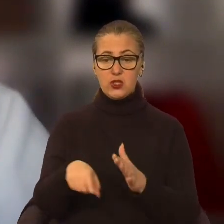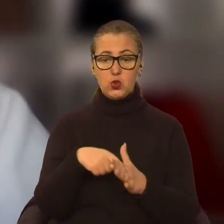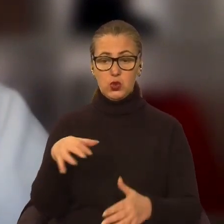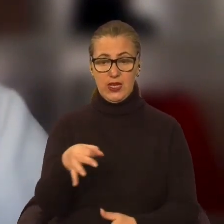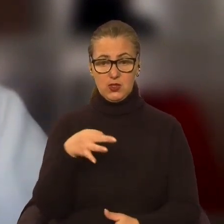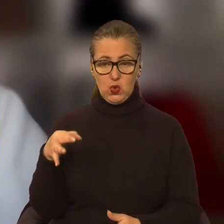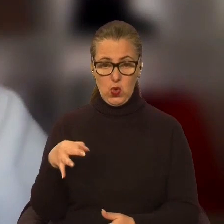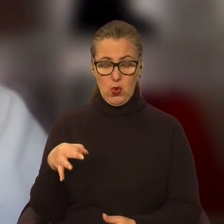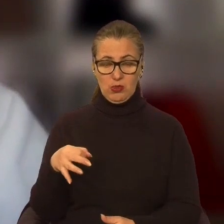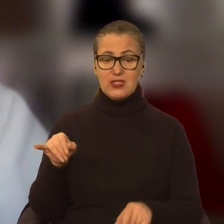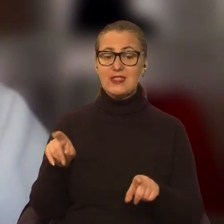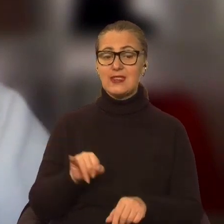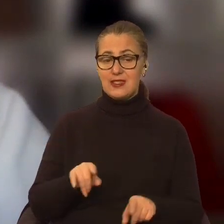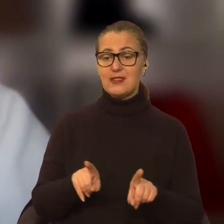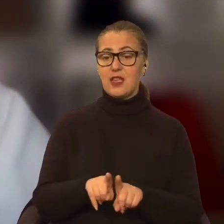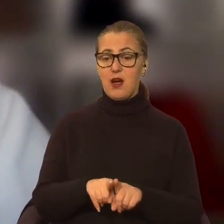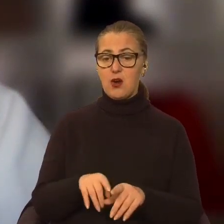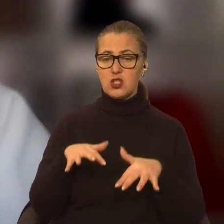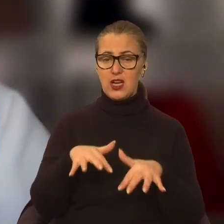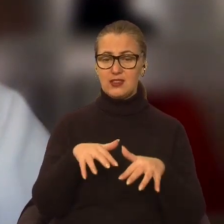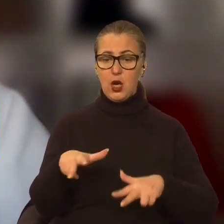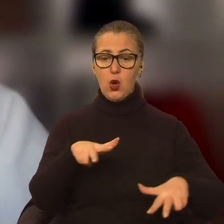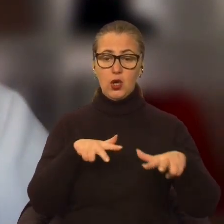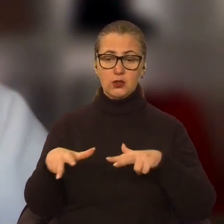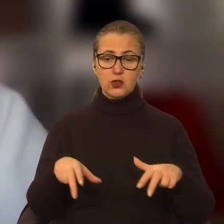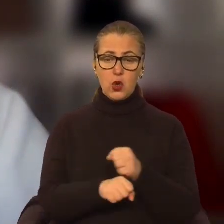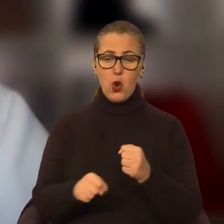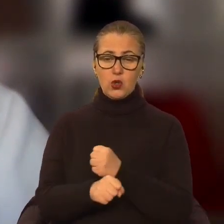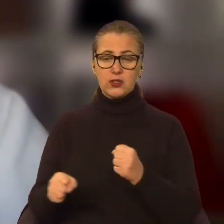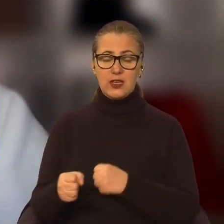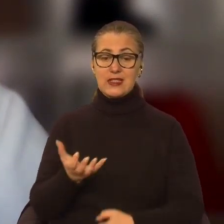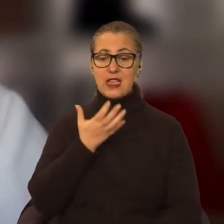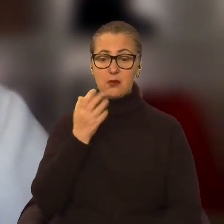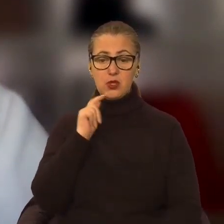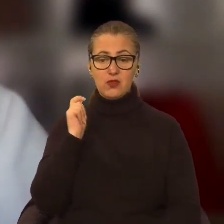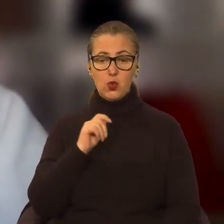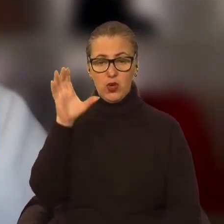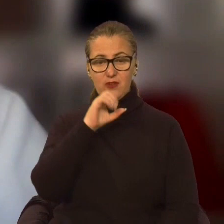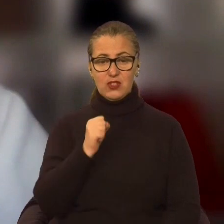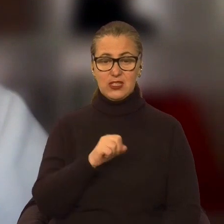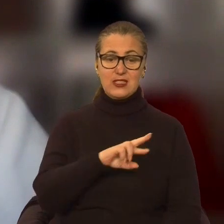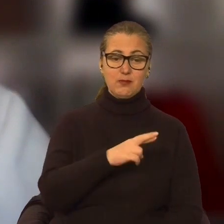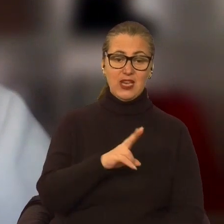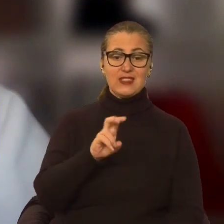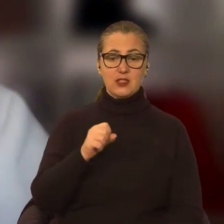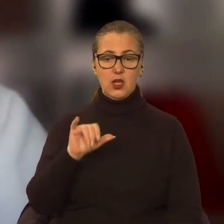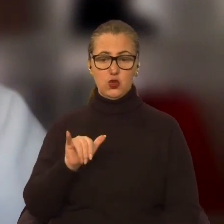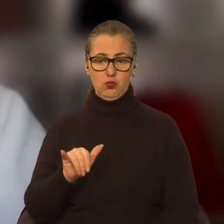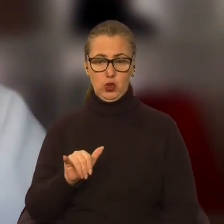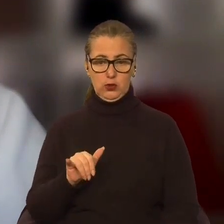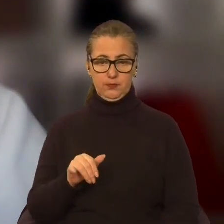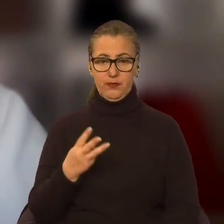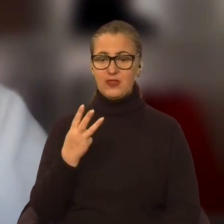окремо і також Атака дронами Камікадзе на півдні України в ніч з п'ятниці на суботу тобто